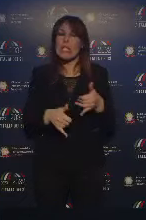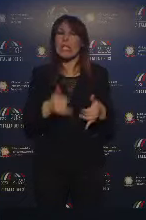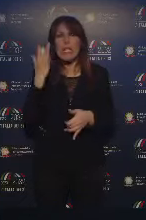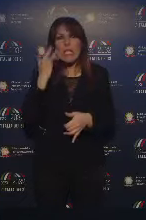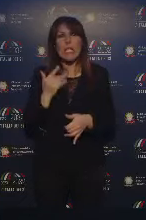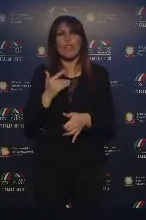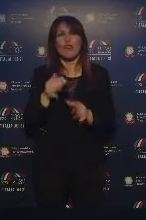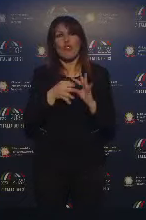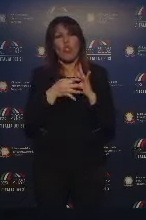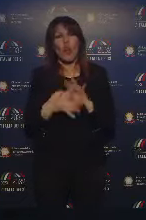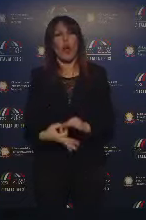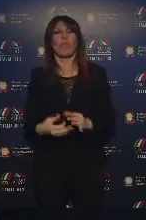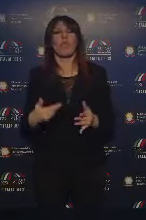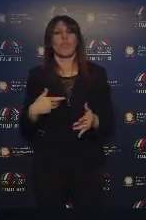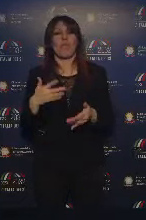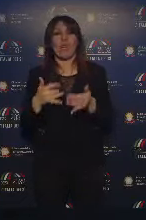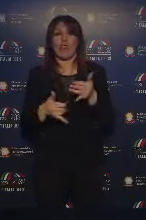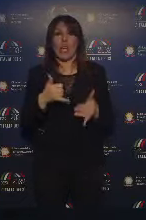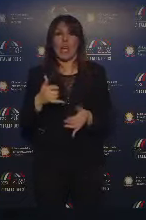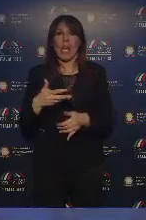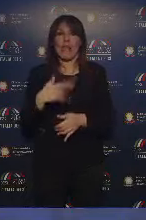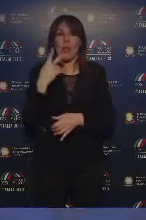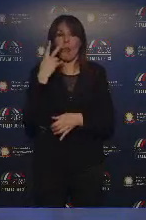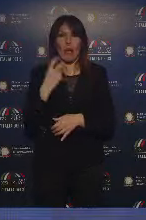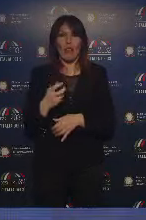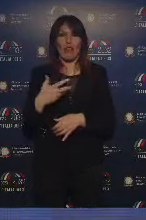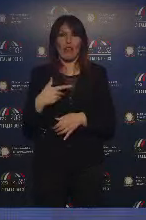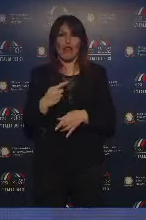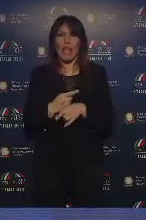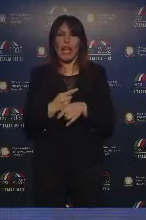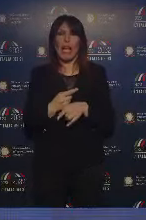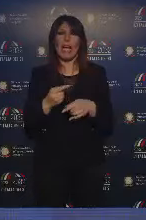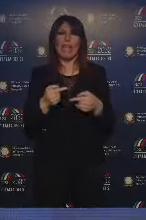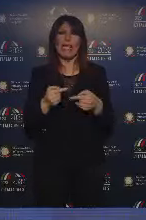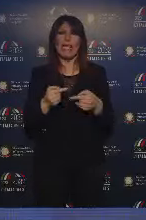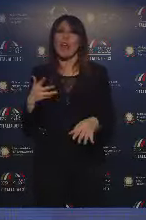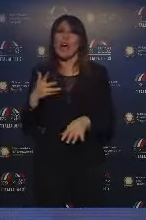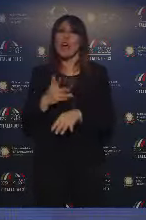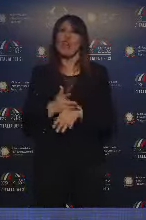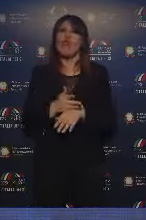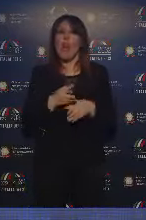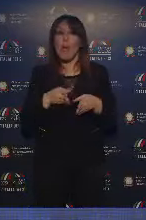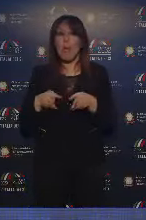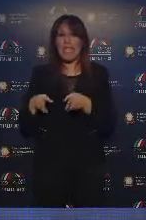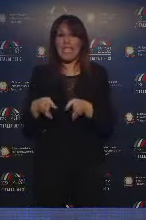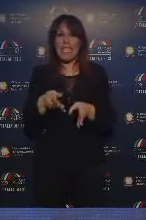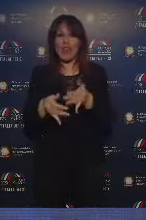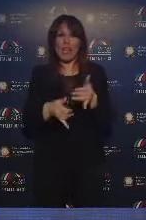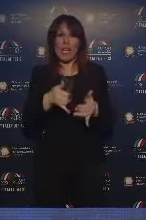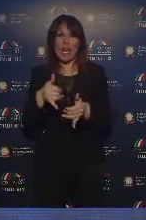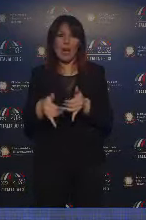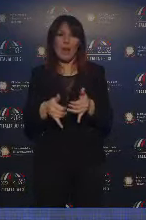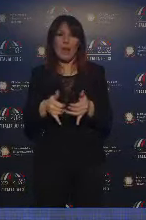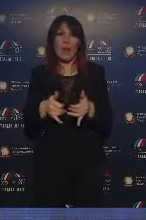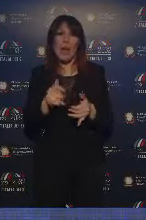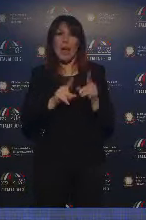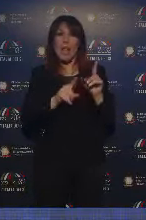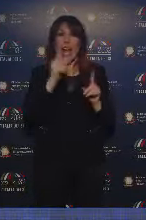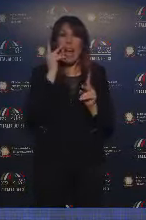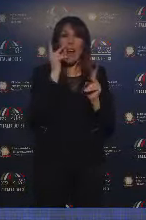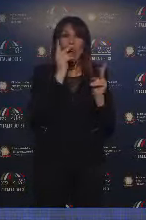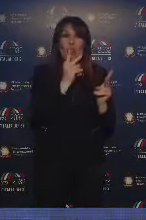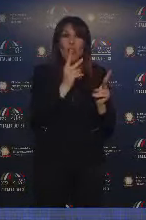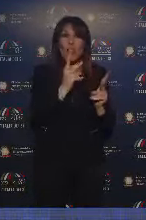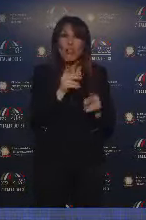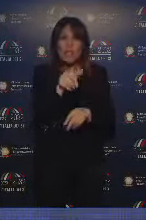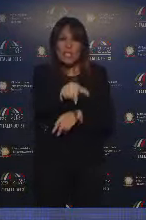sulle biciclette Abbiamo previsto una distanza minima per superare per meile che non può essere come in alcuni casi a Milano una